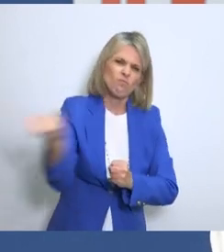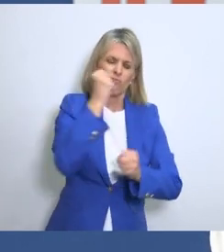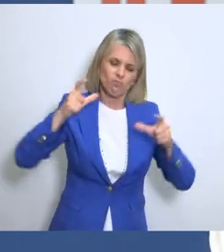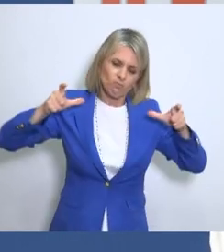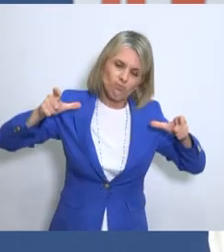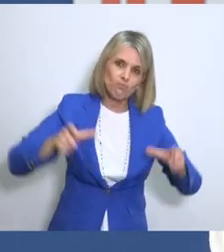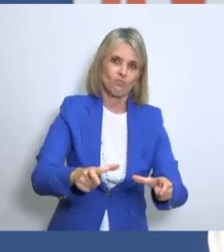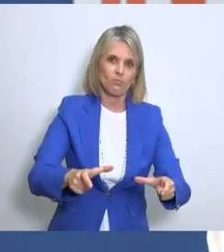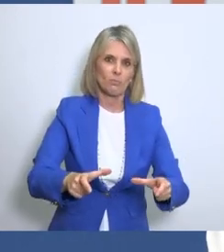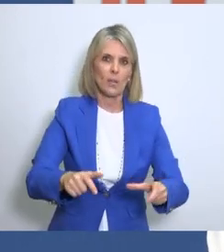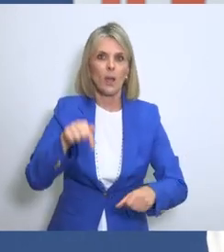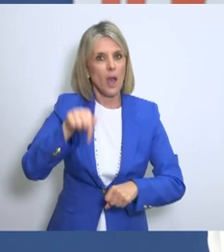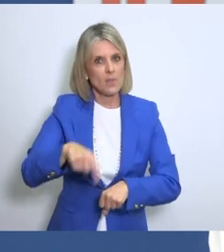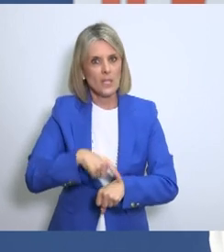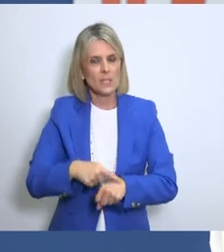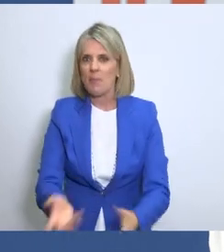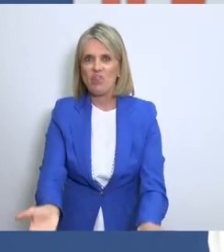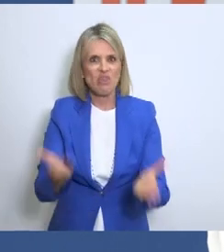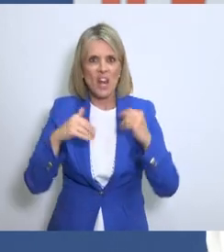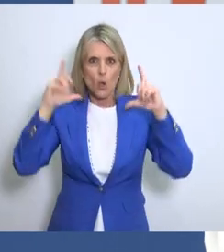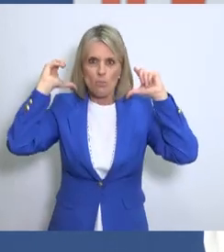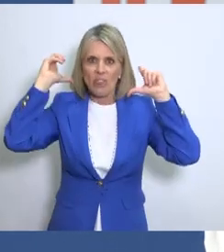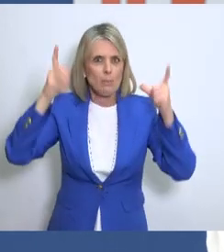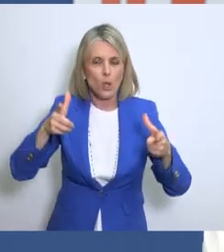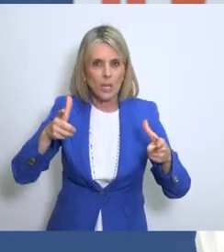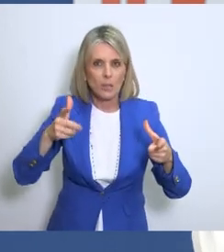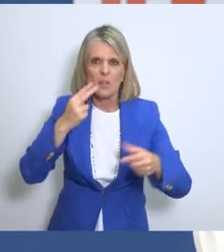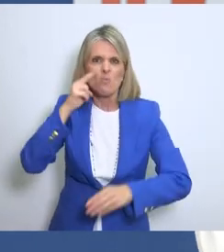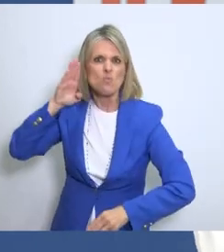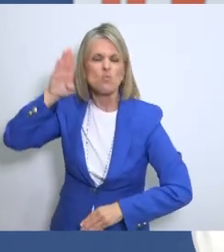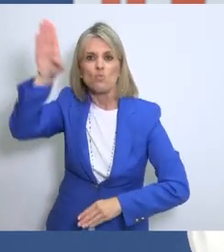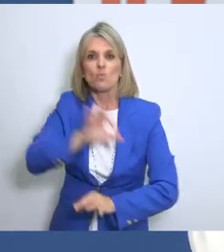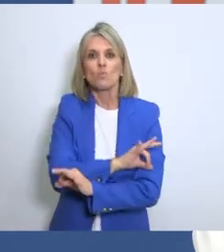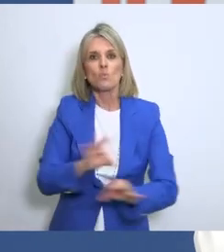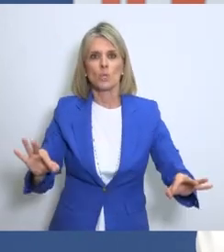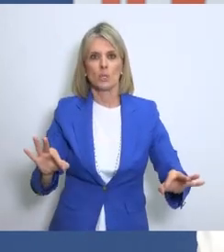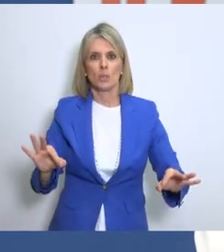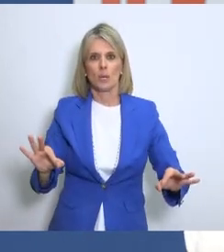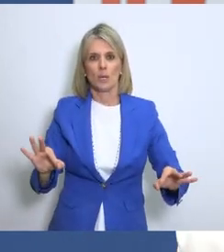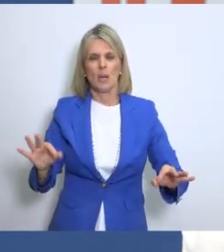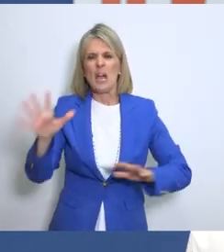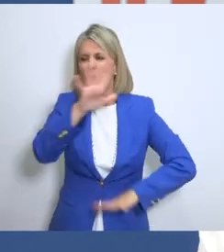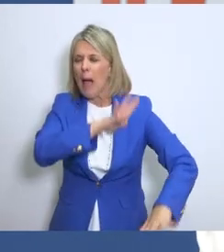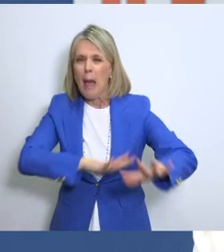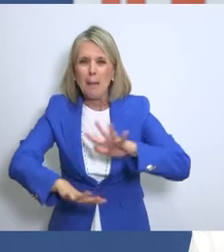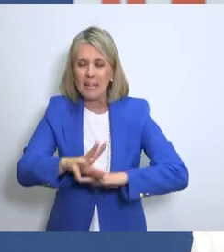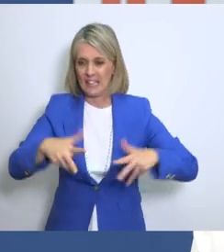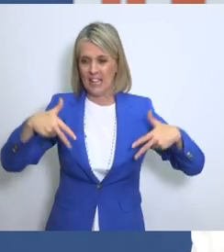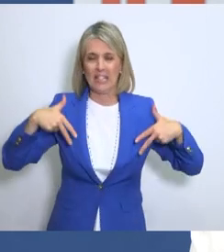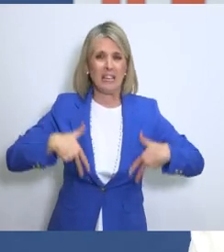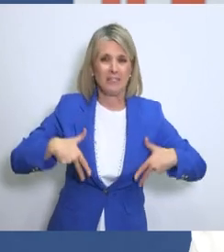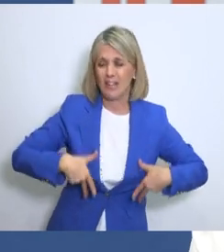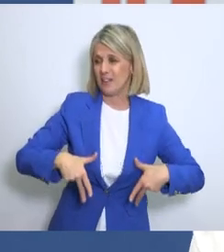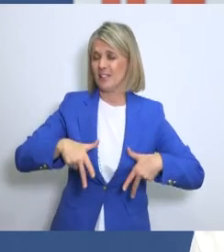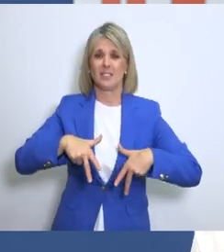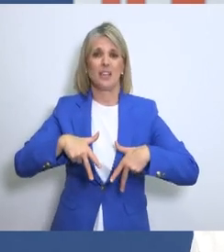δημοκρατία. Η πολιτική σύψη ξεχυλίζει από παντού, από όλους τους κρατικούς και κυβερνητικούς θεσμούς. Από όλα τα φωτεινά